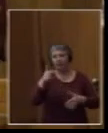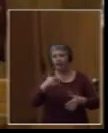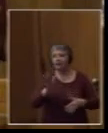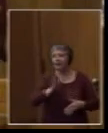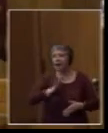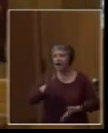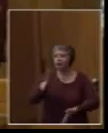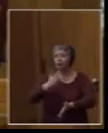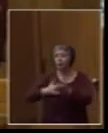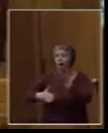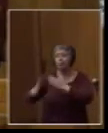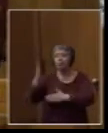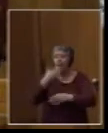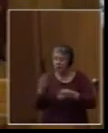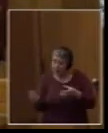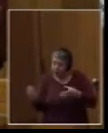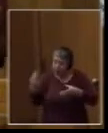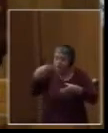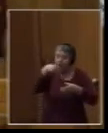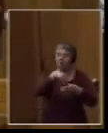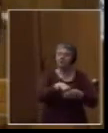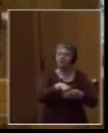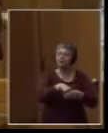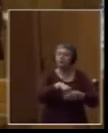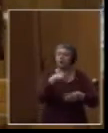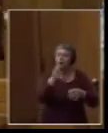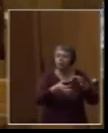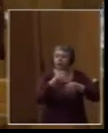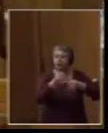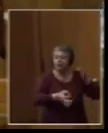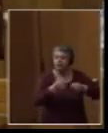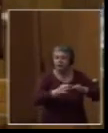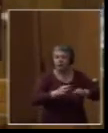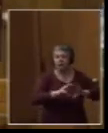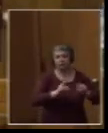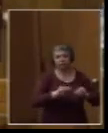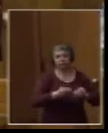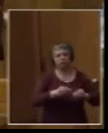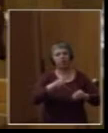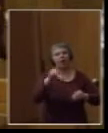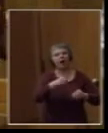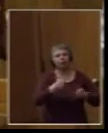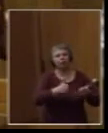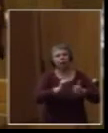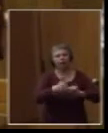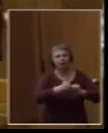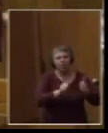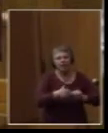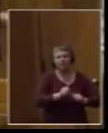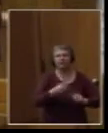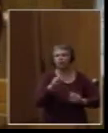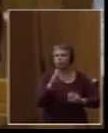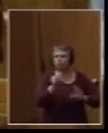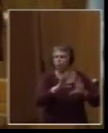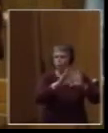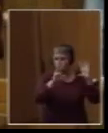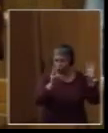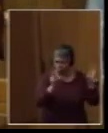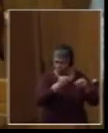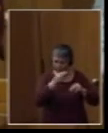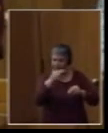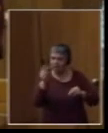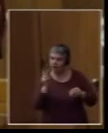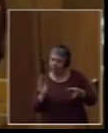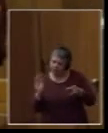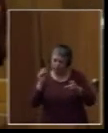στις πολιτικές διαδικασίες, στις πολιτιστικές, αθλητικές και κτηριακές υποδομές της περιφέρειας και γι'